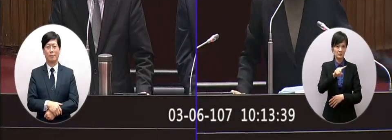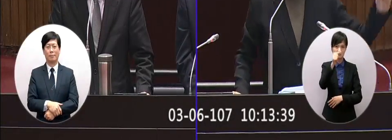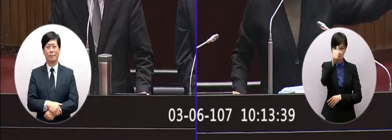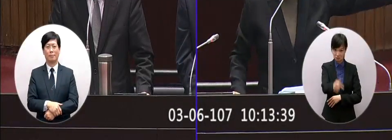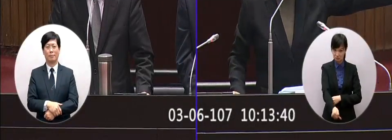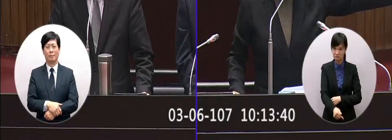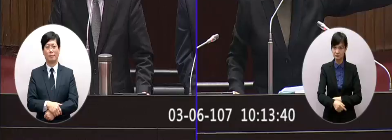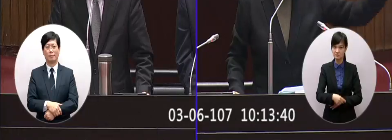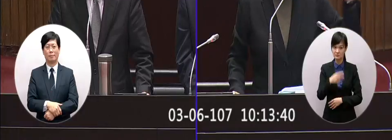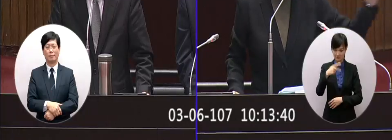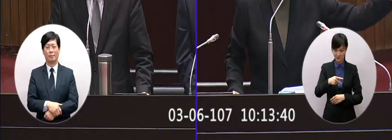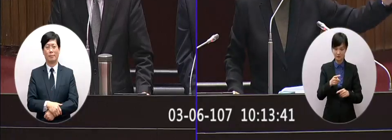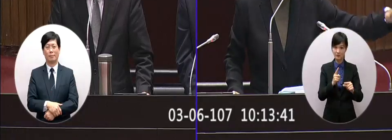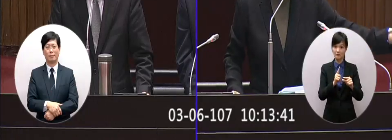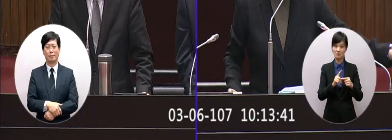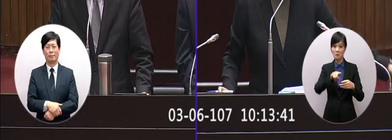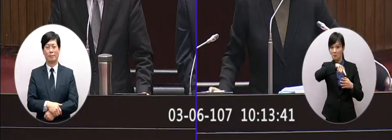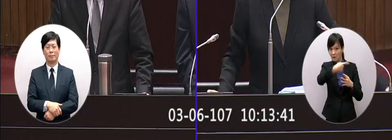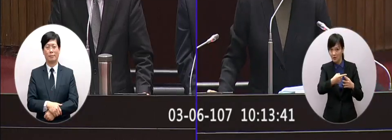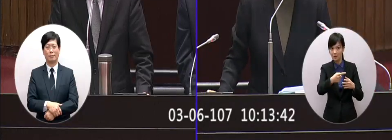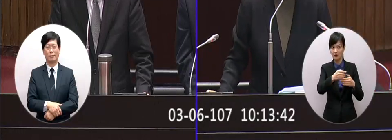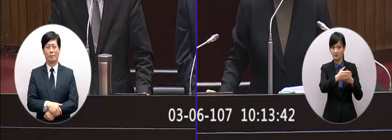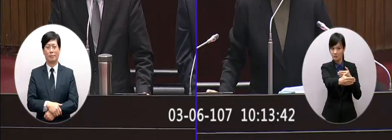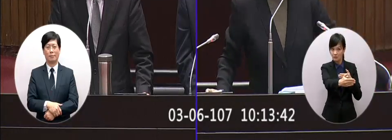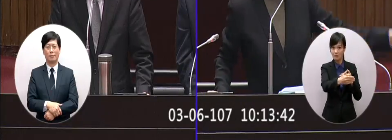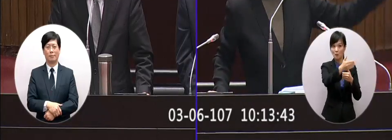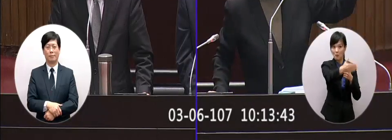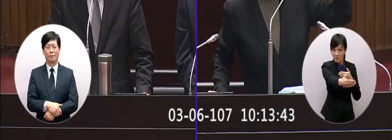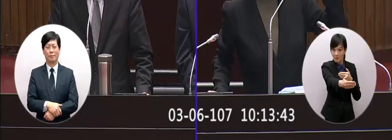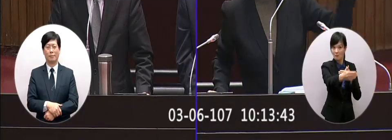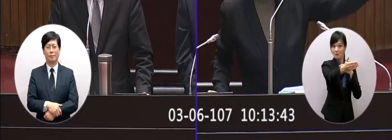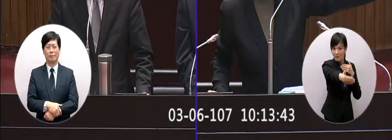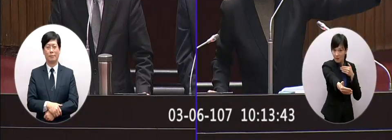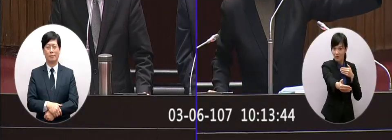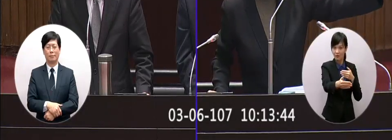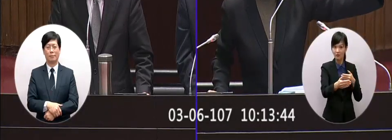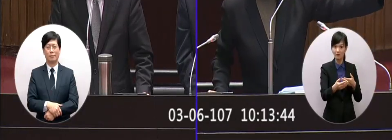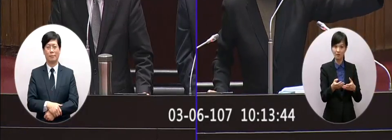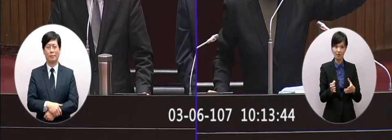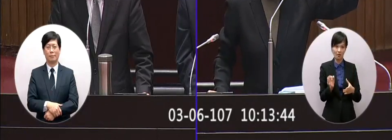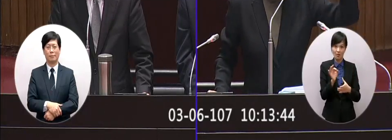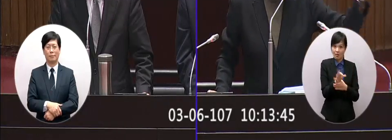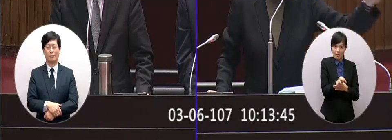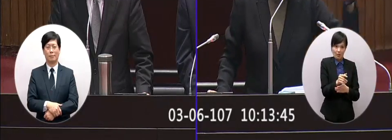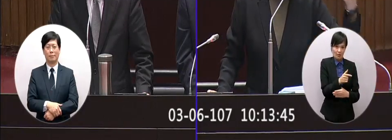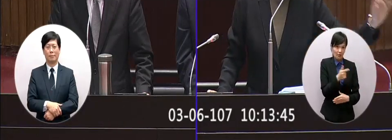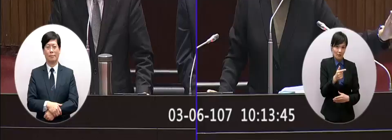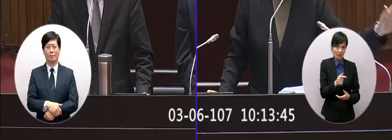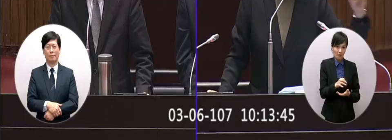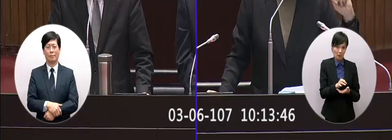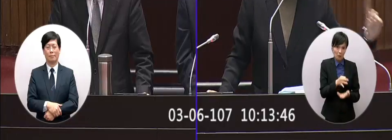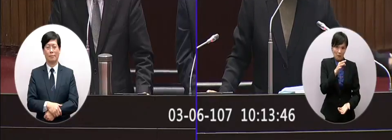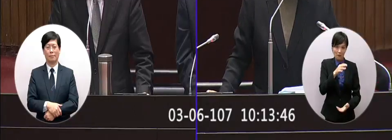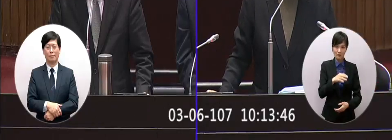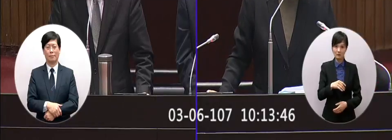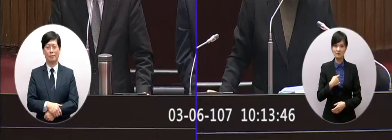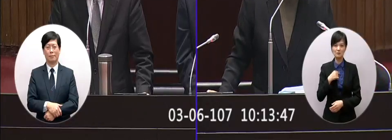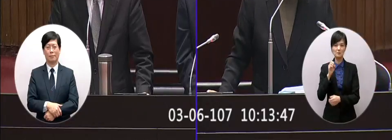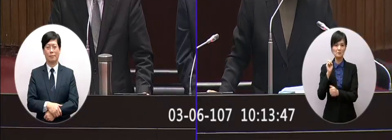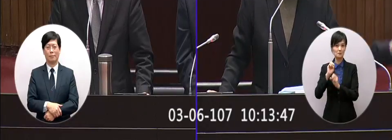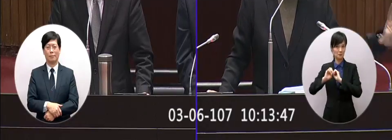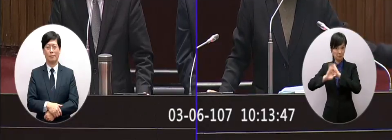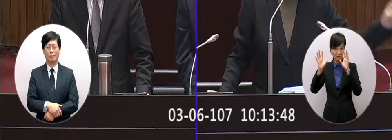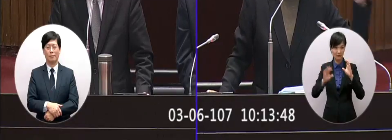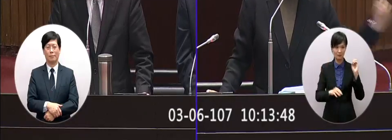着什么？还有中期，还有后期。所以我要告诉全台湾的人民，我们的 ODA 不是只有